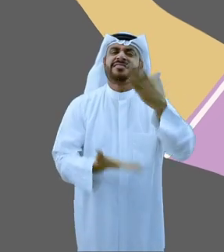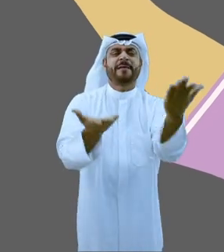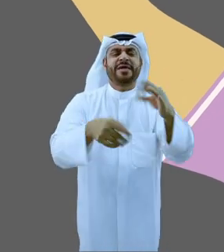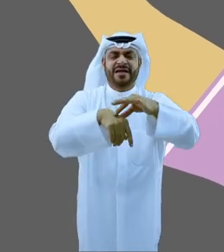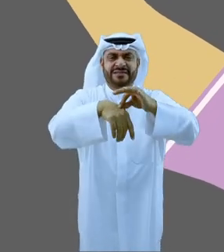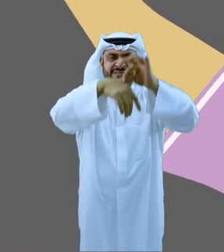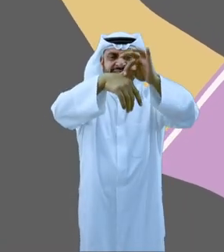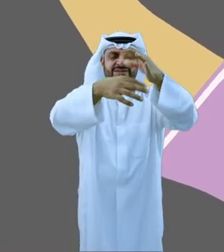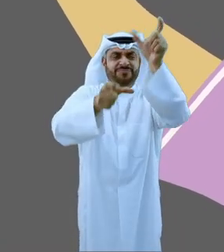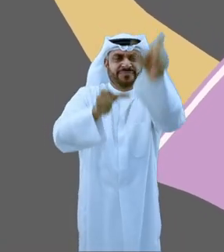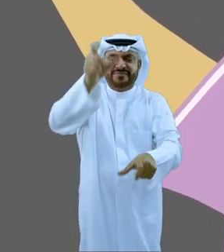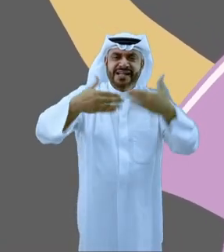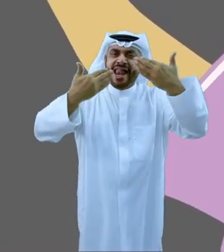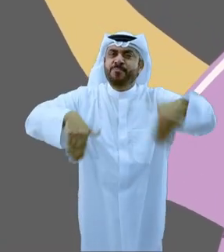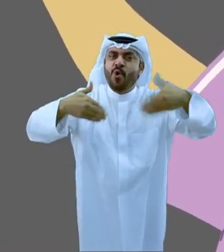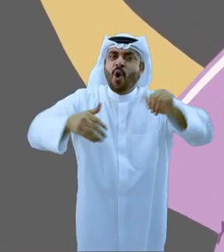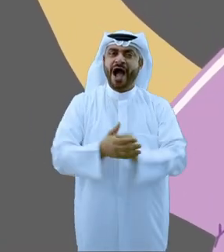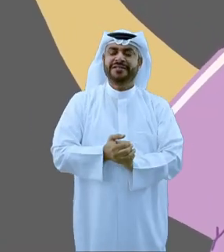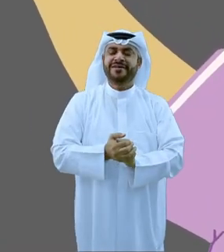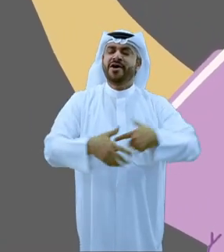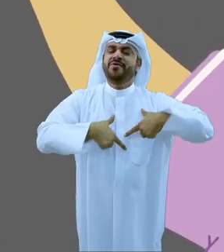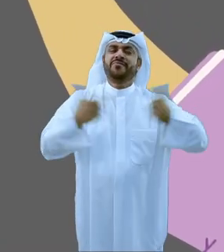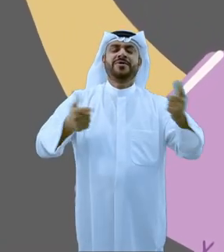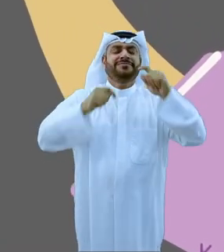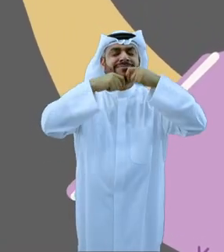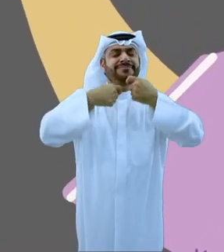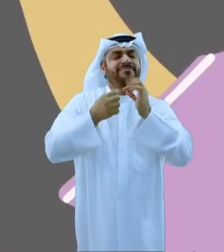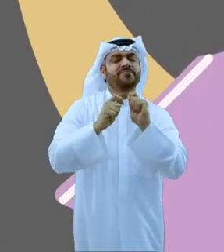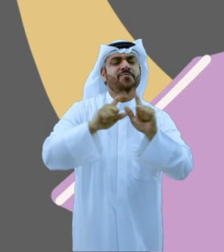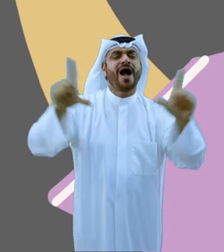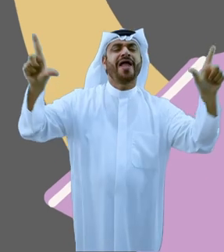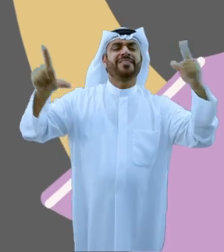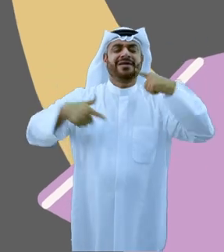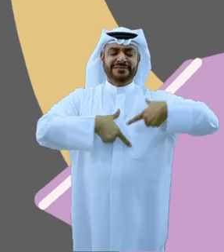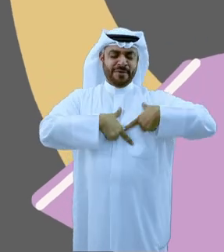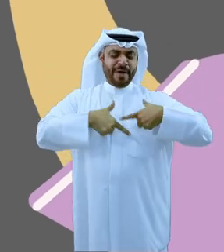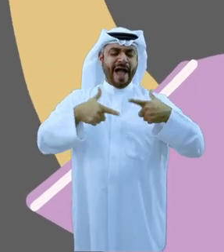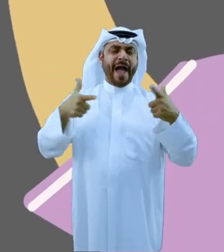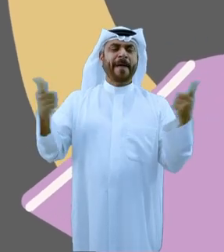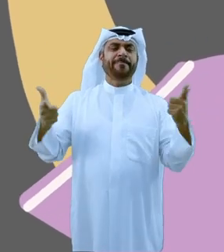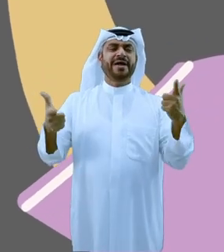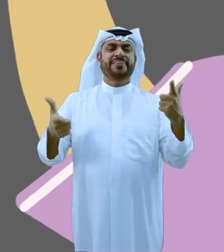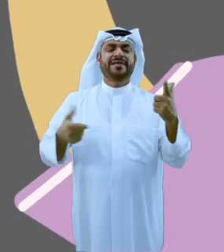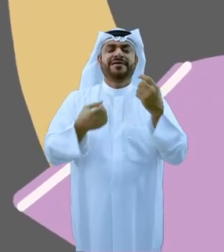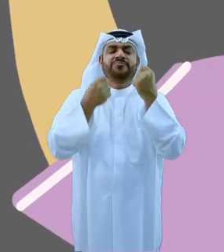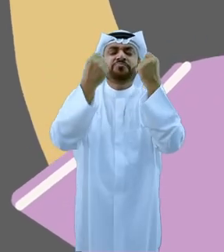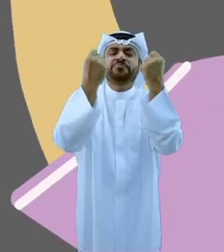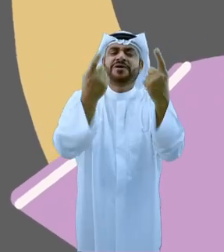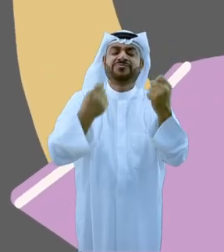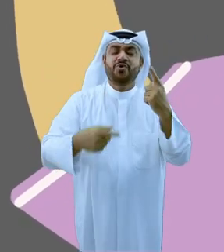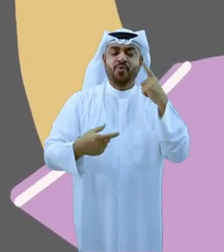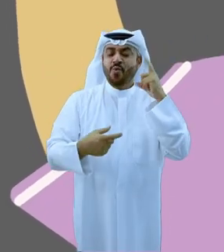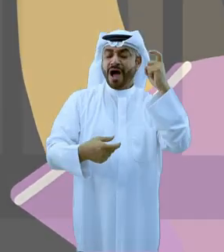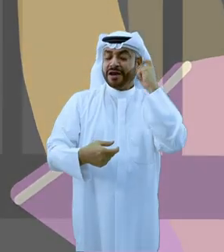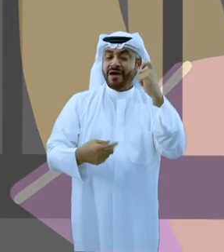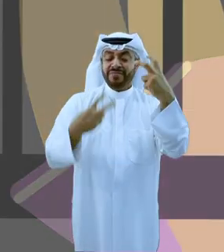طبيعة الأشخاص من ذوي الإعاقة العفوية بتصرفاتهم وهذا الشيء يجعلهم